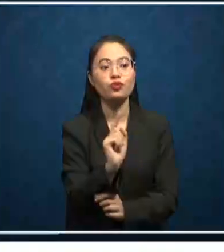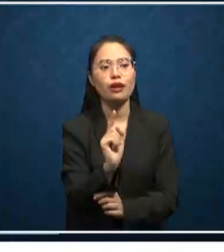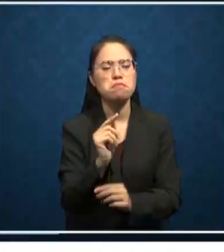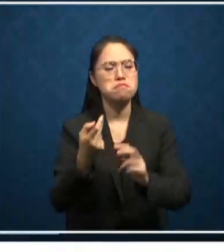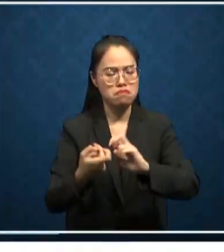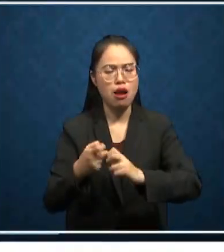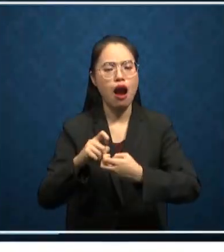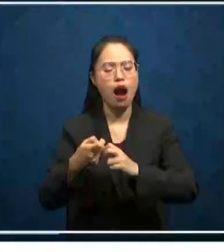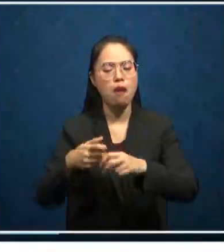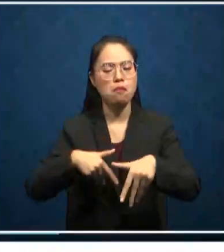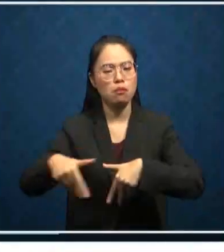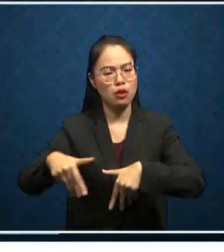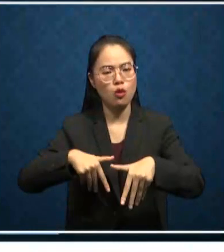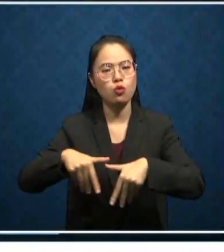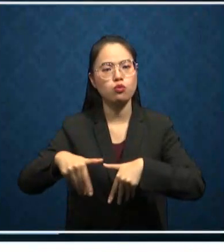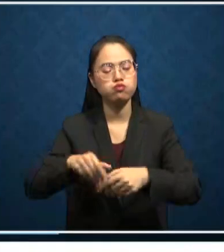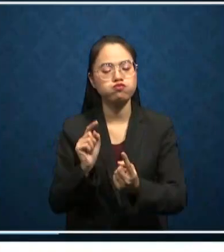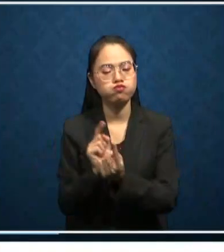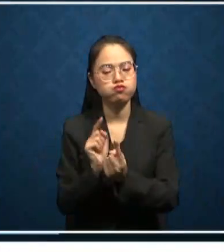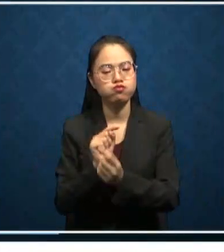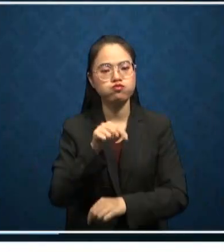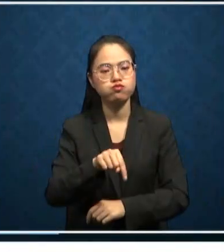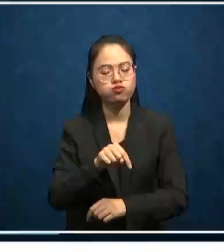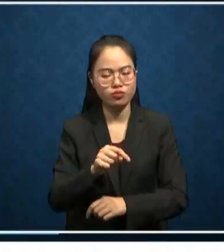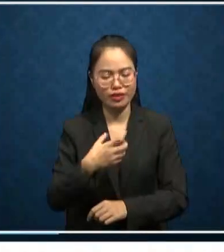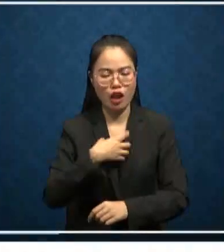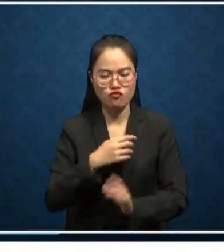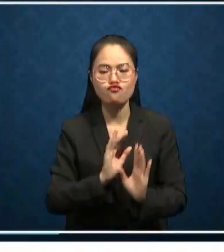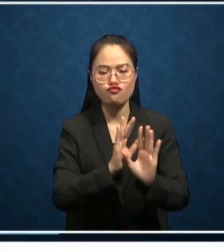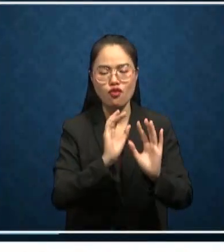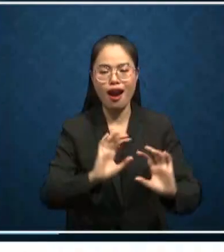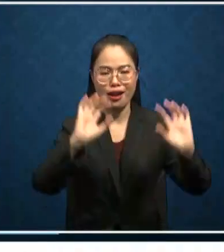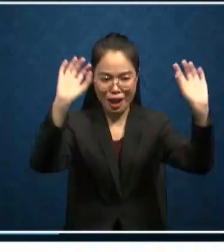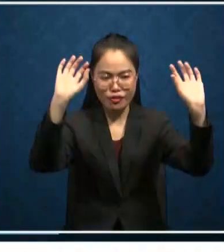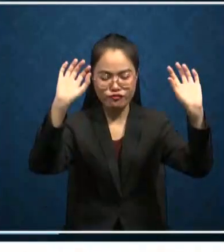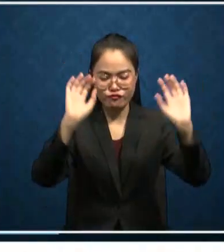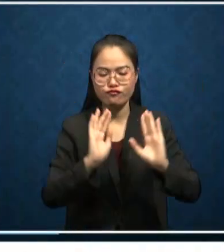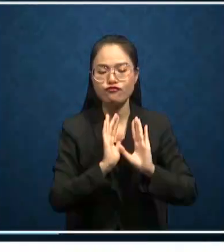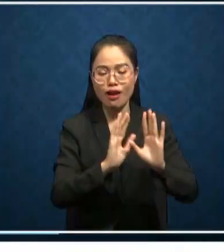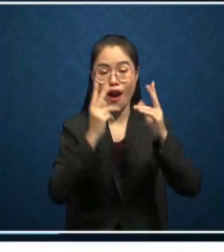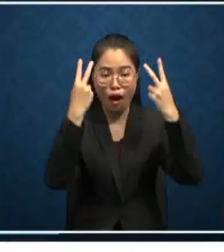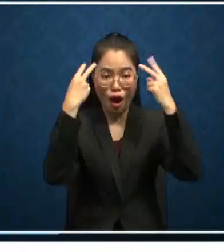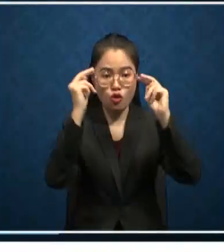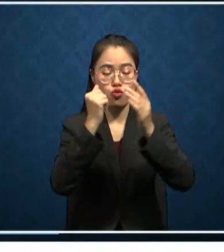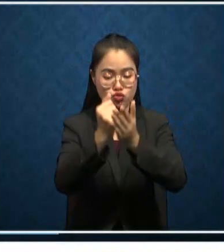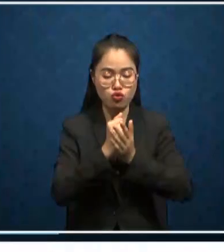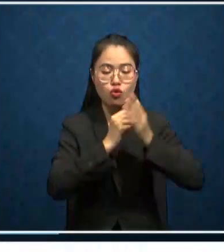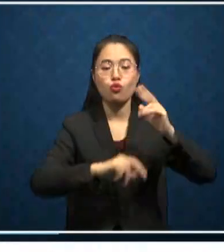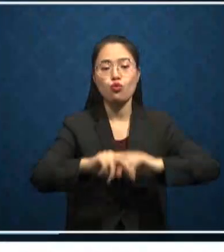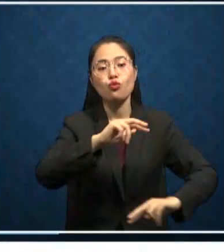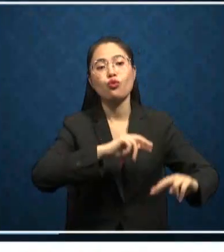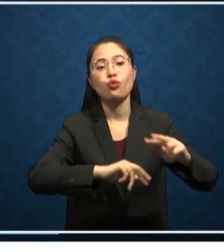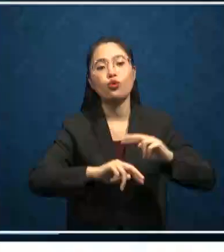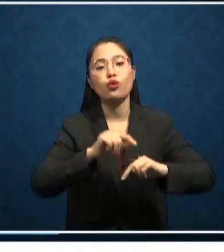ปัญหาของพี่น้องประชาชนนะครับไปสู่รัฐบาลไปสู่สำนักนายกรัฐมนตรีนะซึ่งกำกับดูแลหน่วย